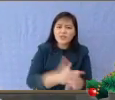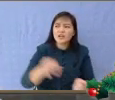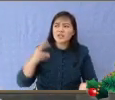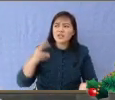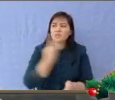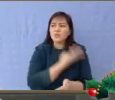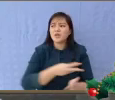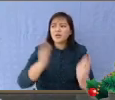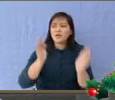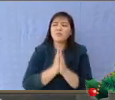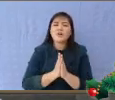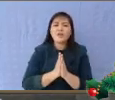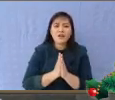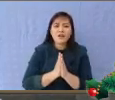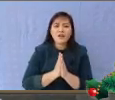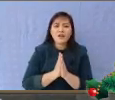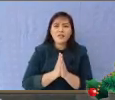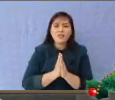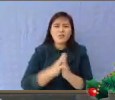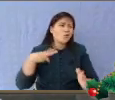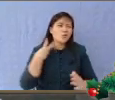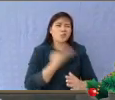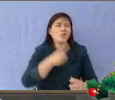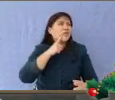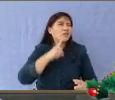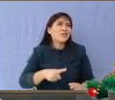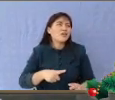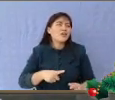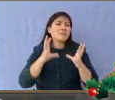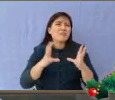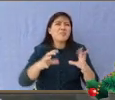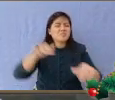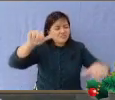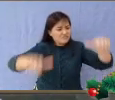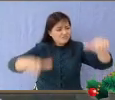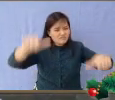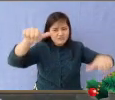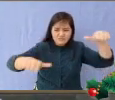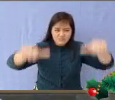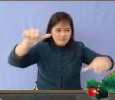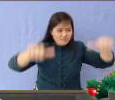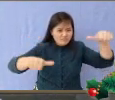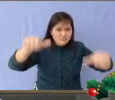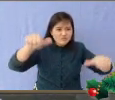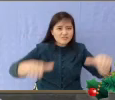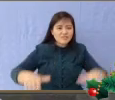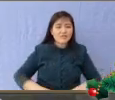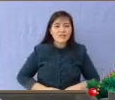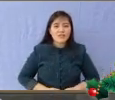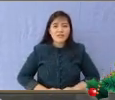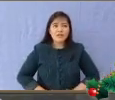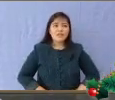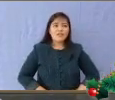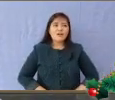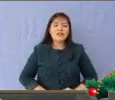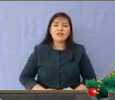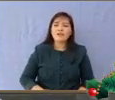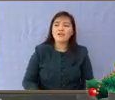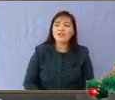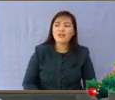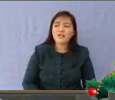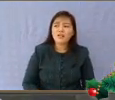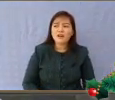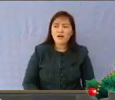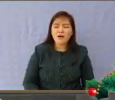ba yung klase ng tao na parang sasagutin kaya ako? Are you a kind of Christian na ganyan